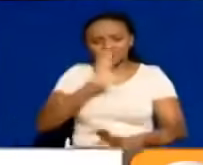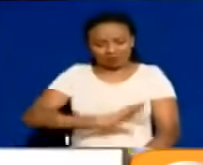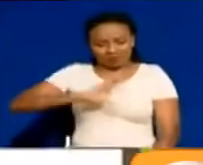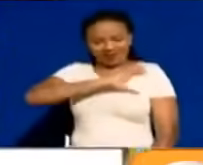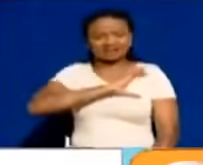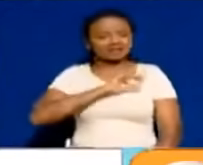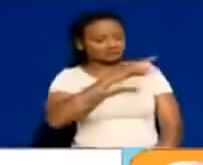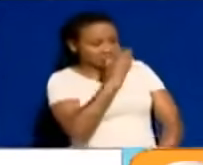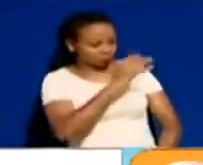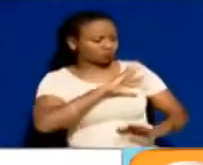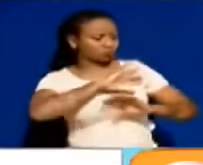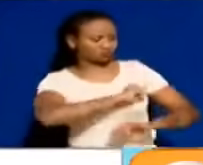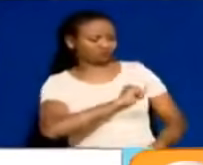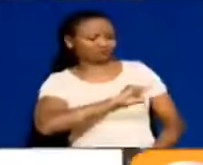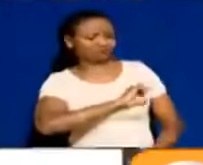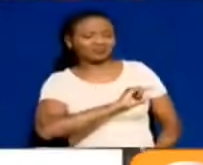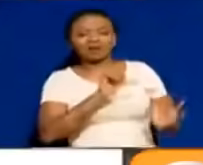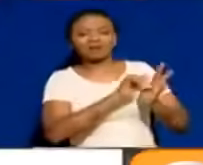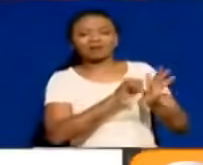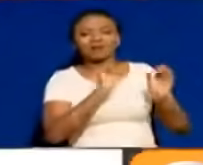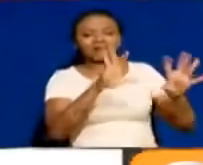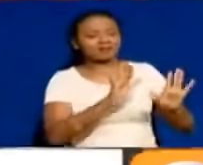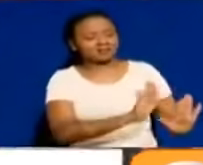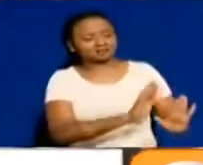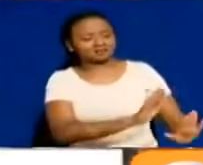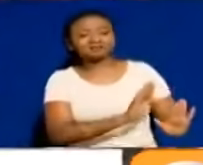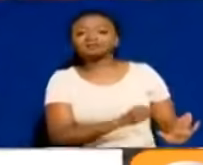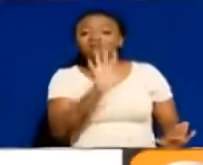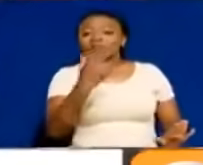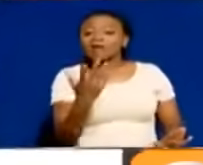na jeshi la kutosha, mimi nikiwa mmoja wao. Sasa wanakuja